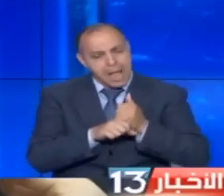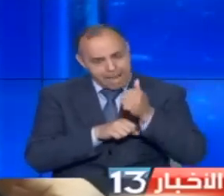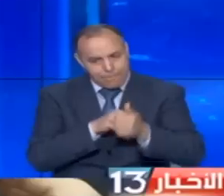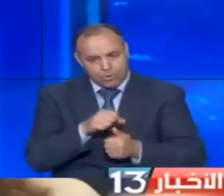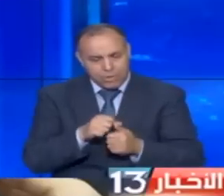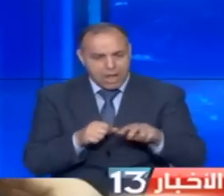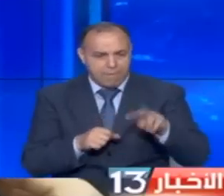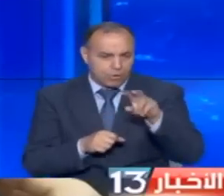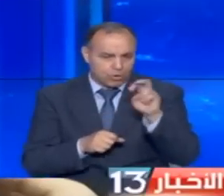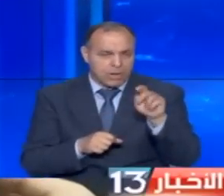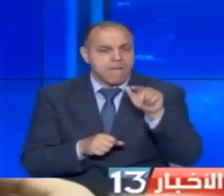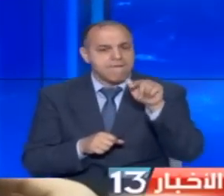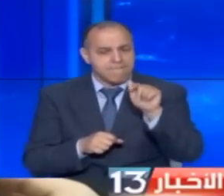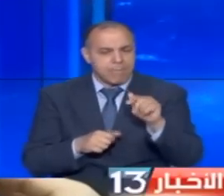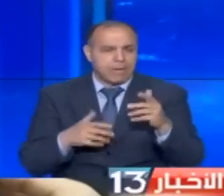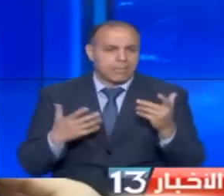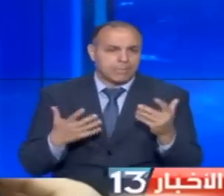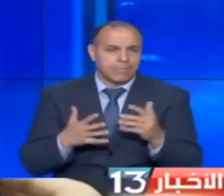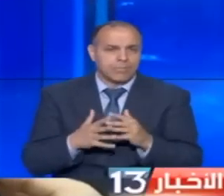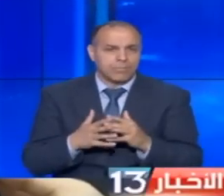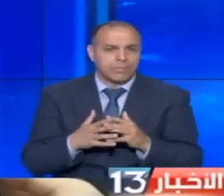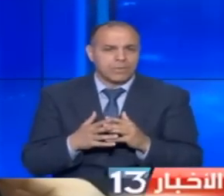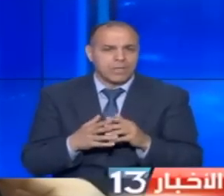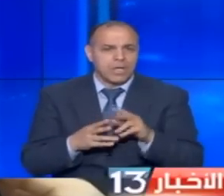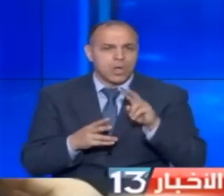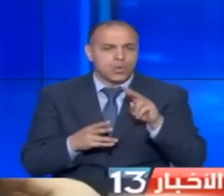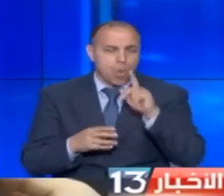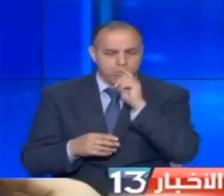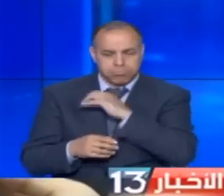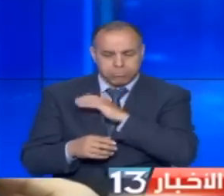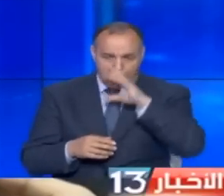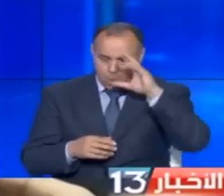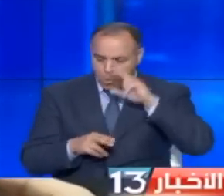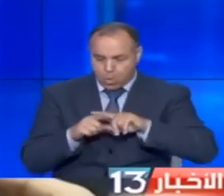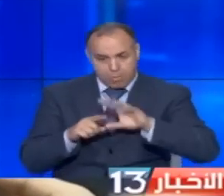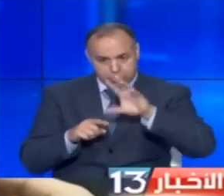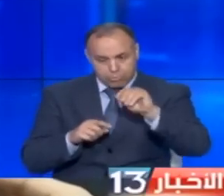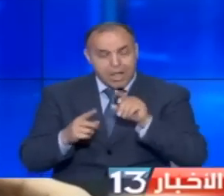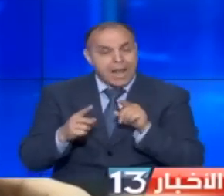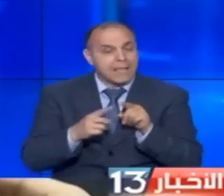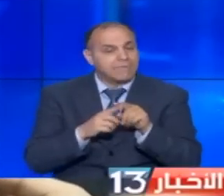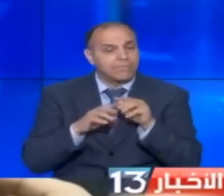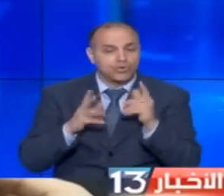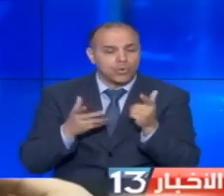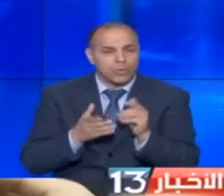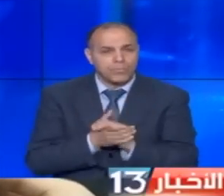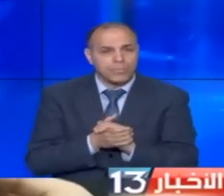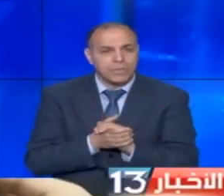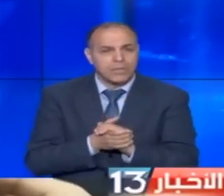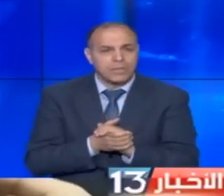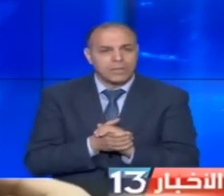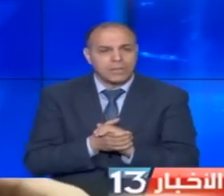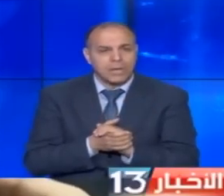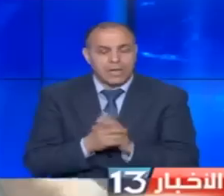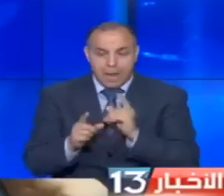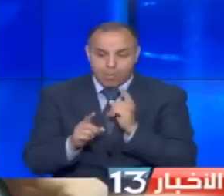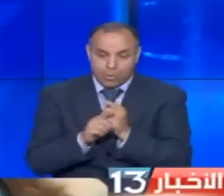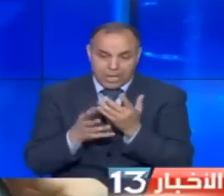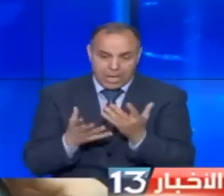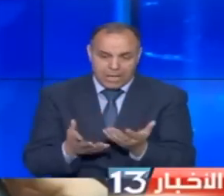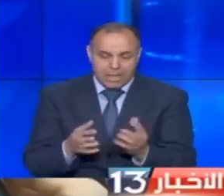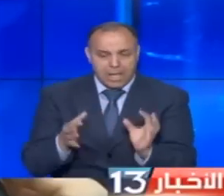الفين وعشرين عندنا اثنين بعثه الاعمال اليونان واحد الهدف منه انه الخاصه المنطقه هذا